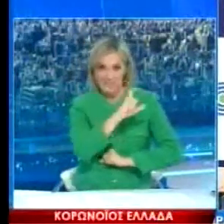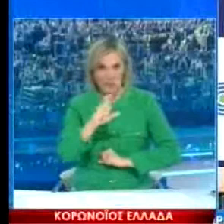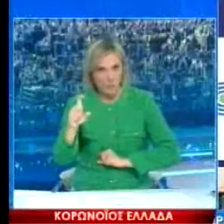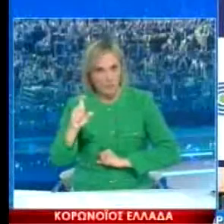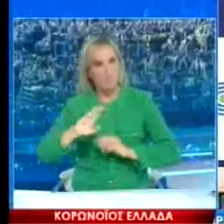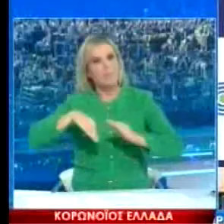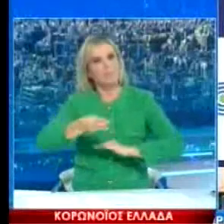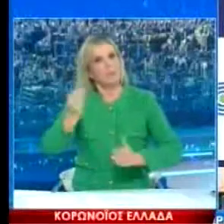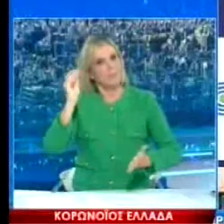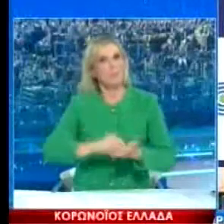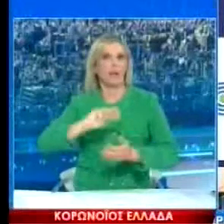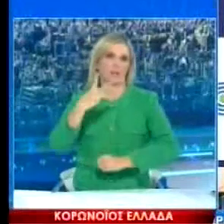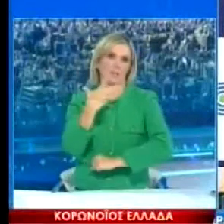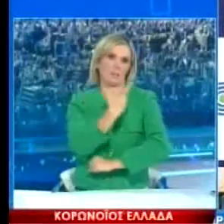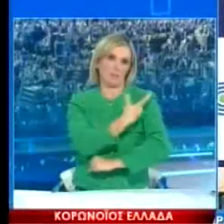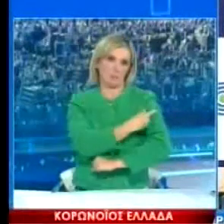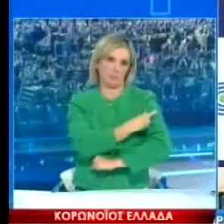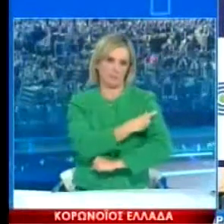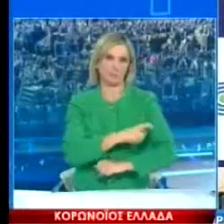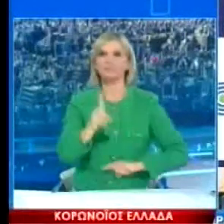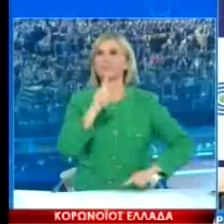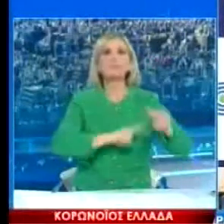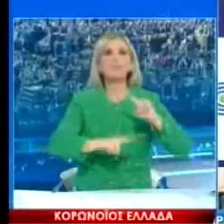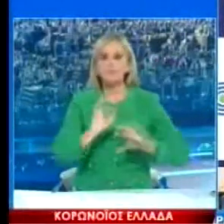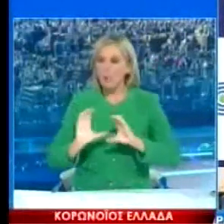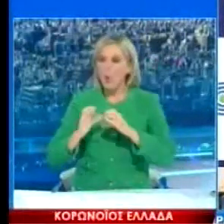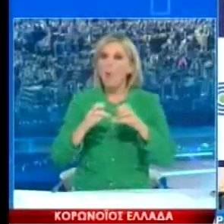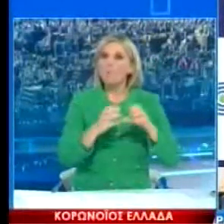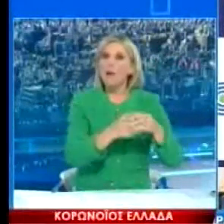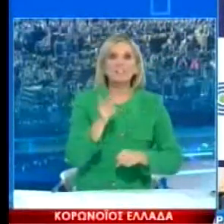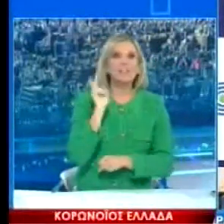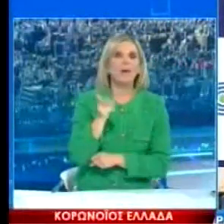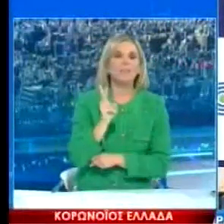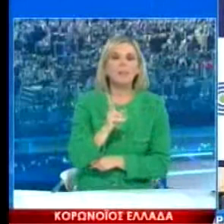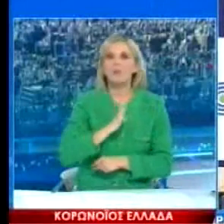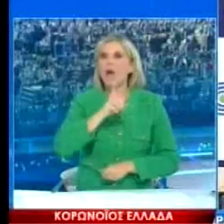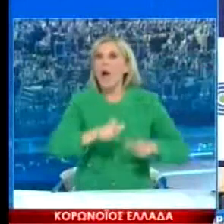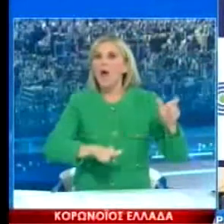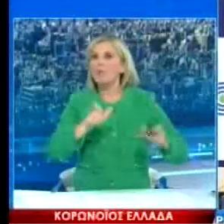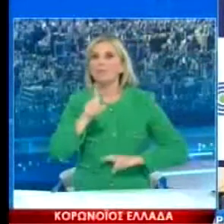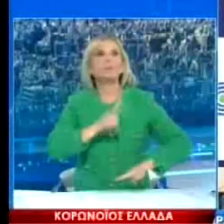κινδύνου. Θα σας αναφέρω τις ομάδες των ατόμων